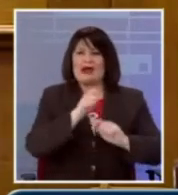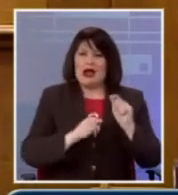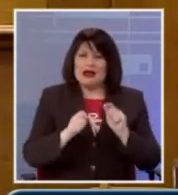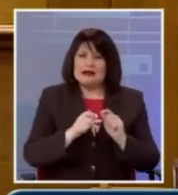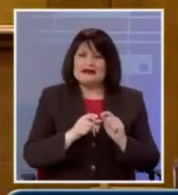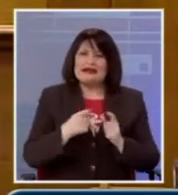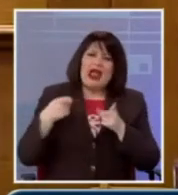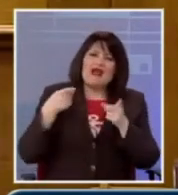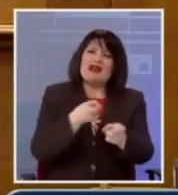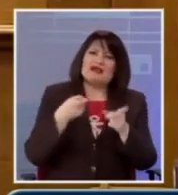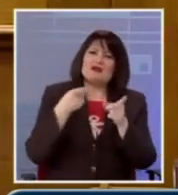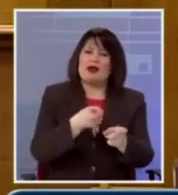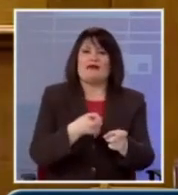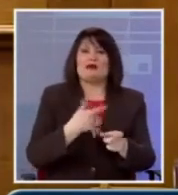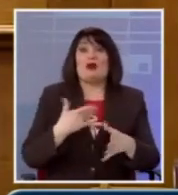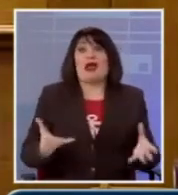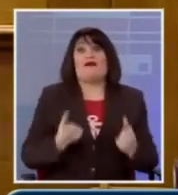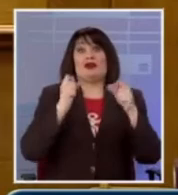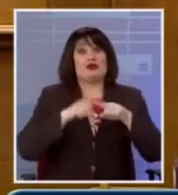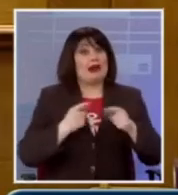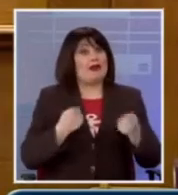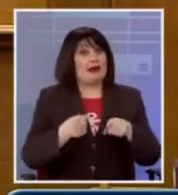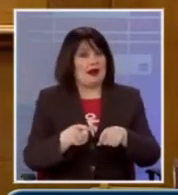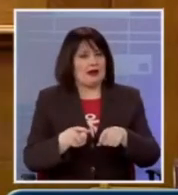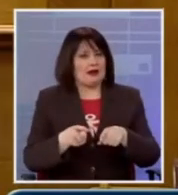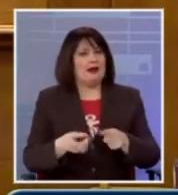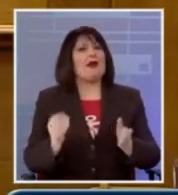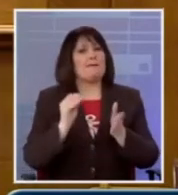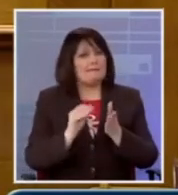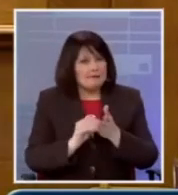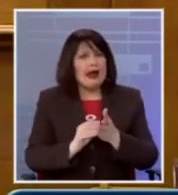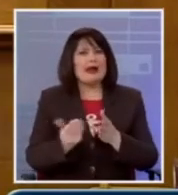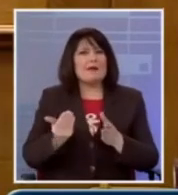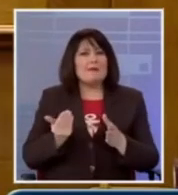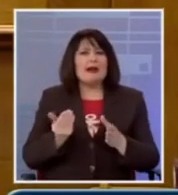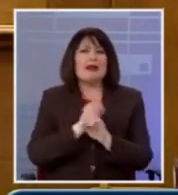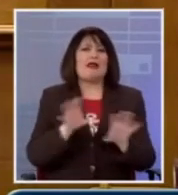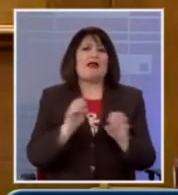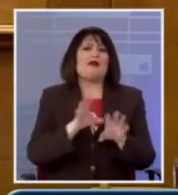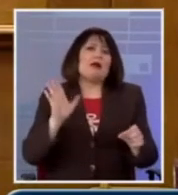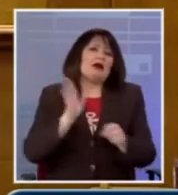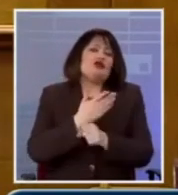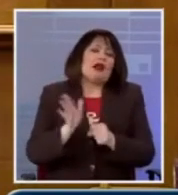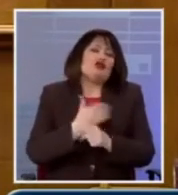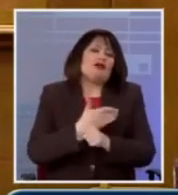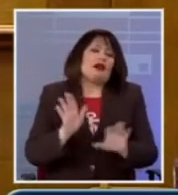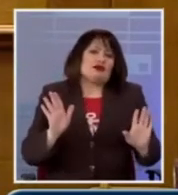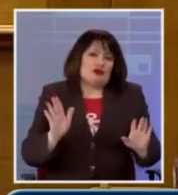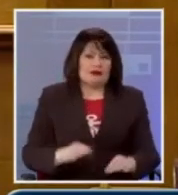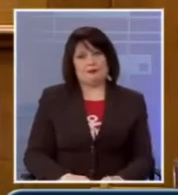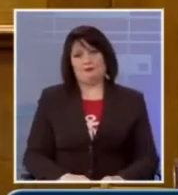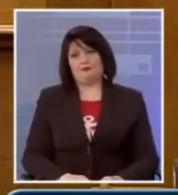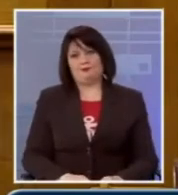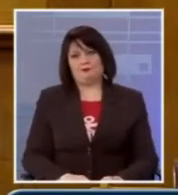έργο εκβιασμού, το οποίο ευτυχώς για την Ελλάδα δεν λειτουργήσε, και για να έχετε και κάποια προεκλογικά σποτ που λένε ότι καταστρεφόμαστε. Υπάρχει